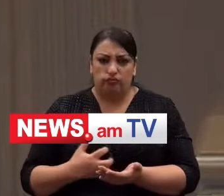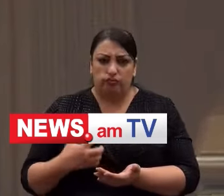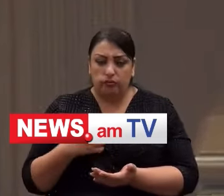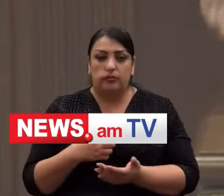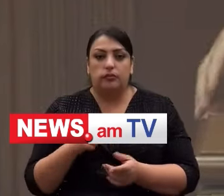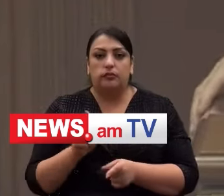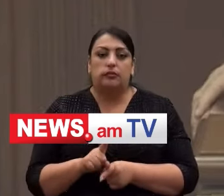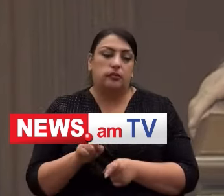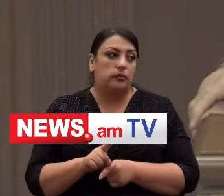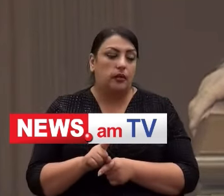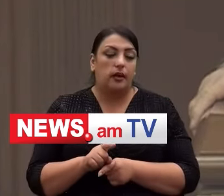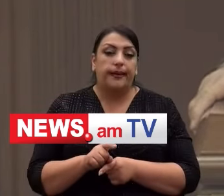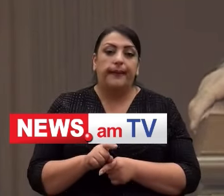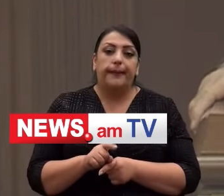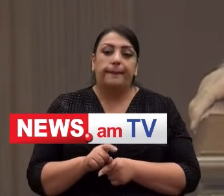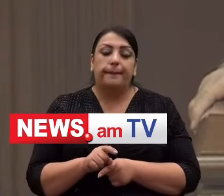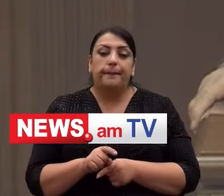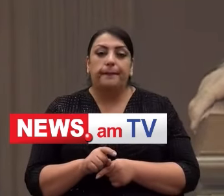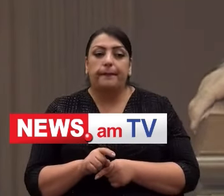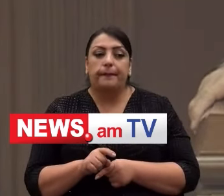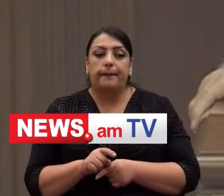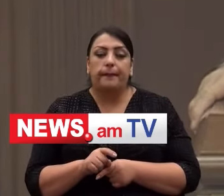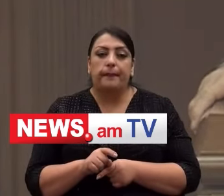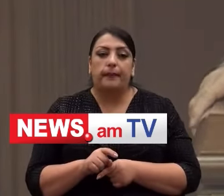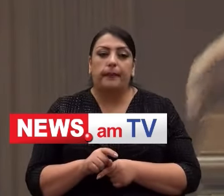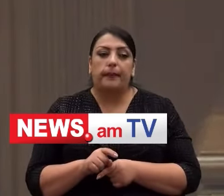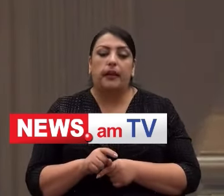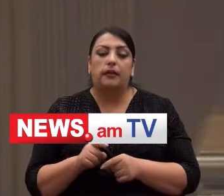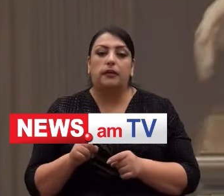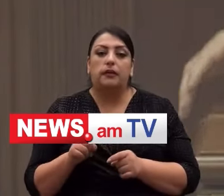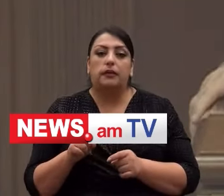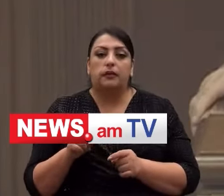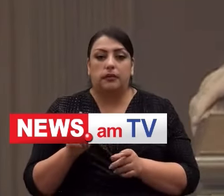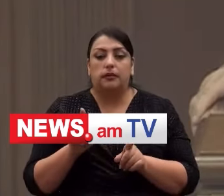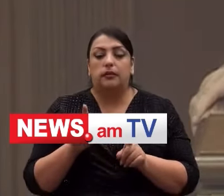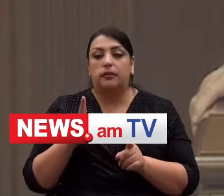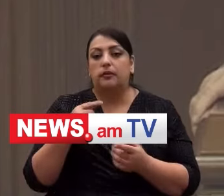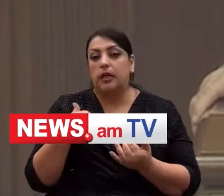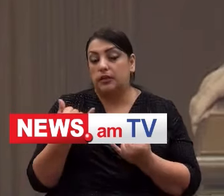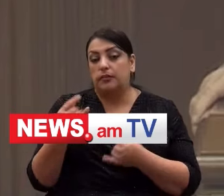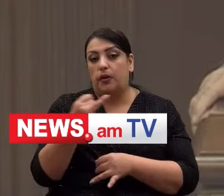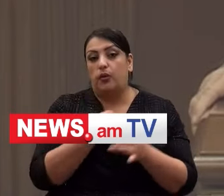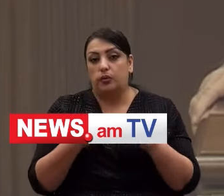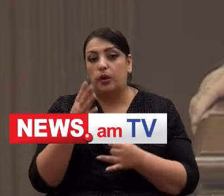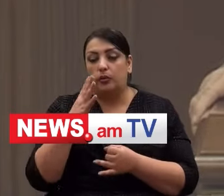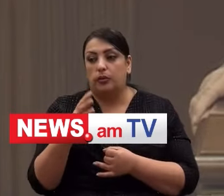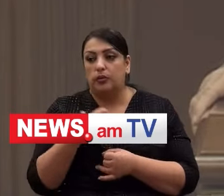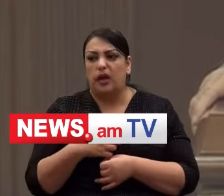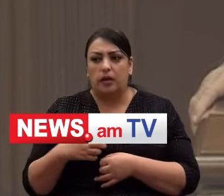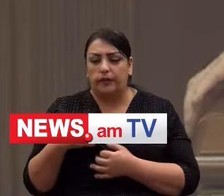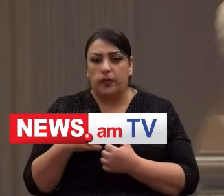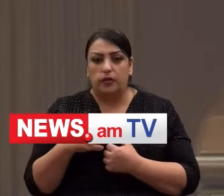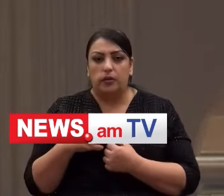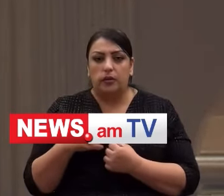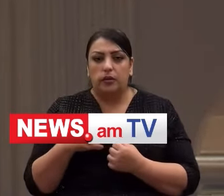ինստիտուտի։ Հիմա սա հերթական անգամ ապացուցվեց։ Ես կխոսեմ կալանքի մասին հիմնականում։ Կալանքը